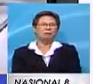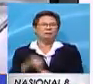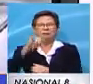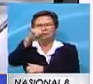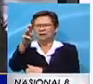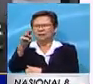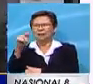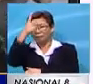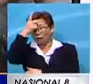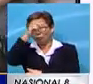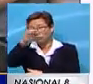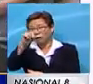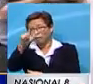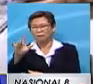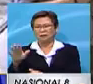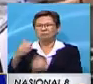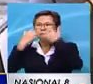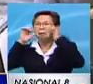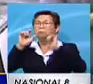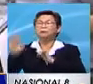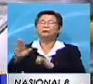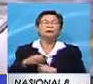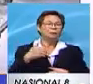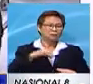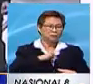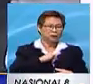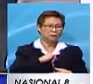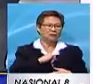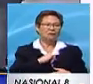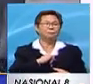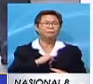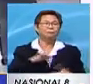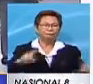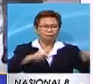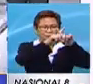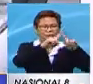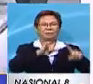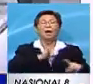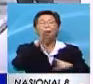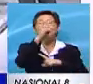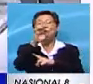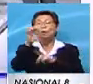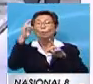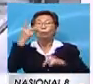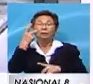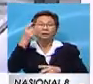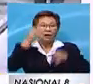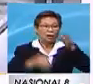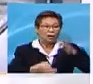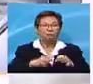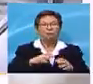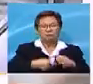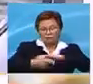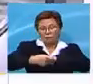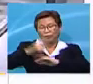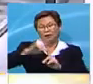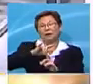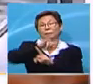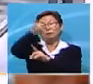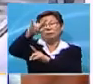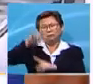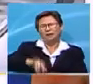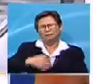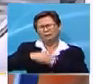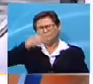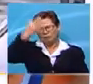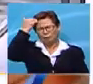keupayaan dia sendiri. Kalau kata UMNO, saya dalam biro politik mesti saya kena tahu. Kalau Jamal nak sewa kapal terbang, saya kena tahulah sebab saya dalam